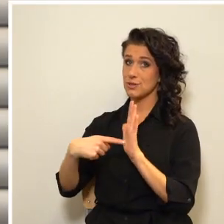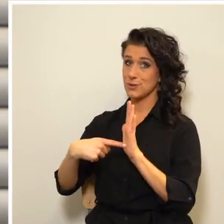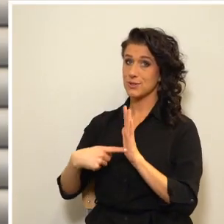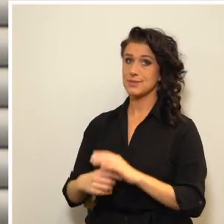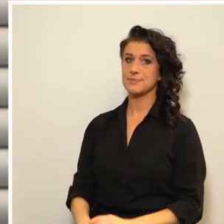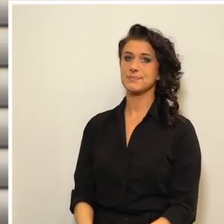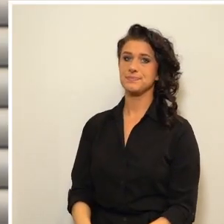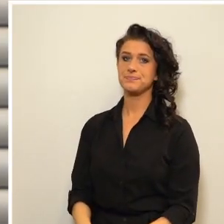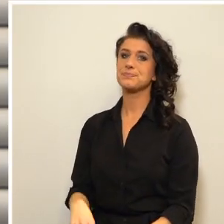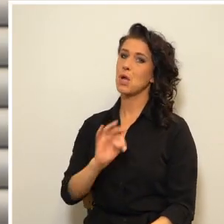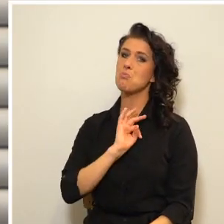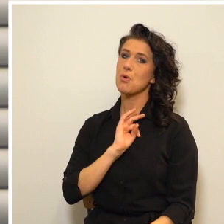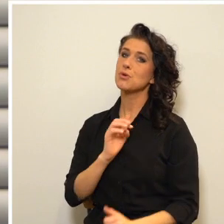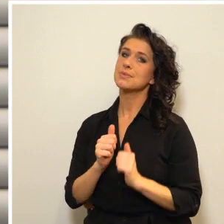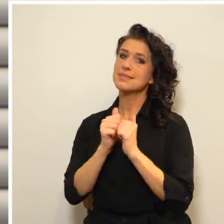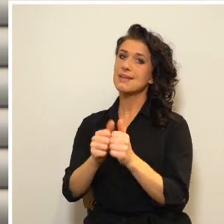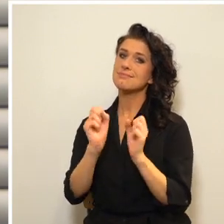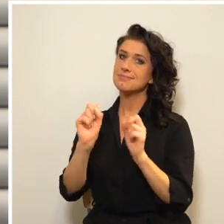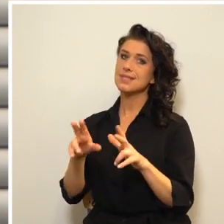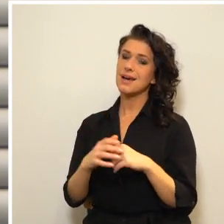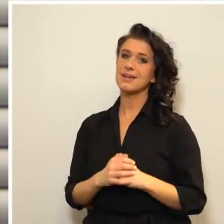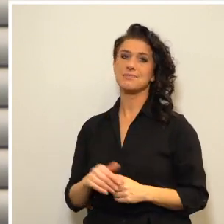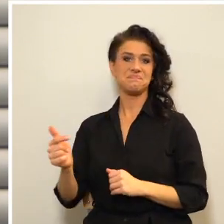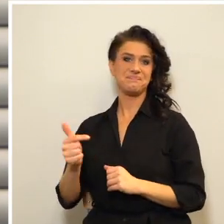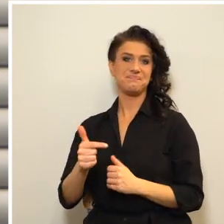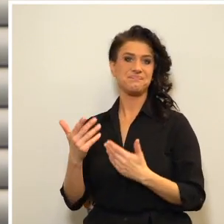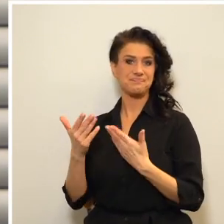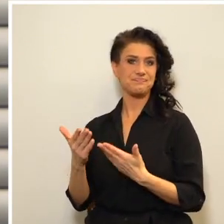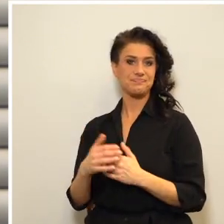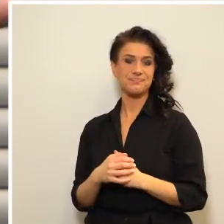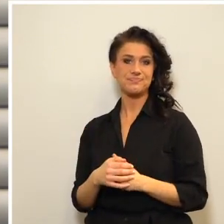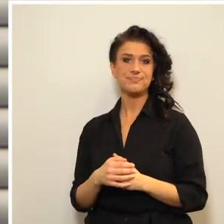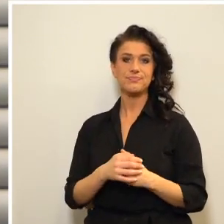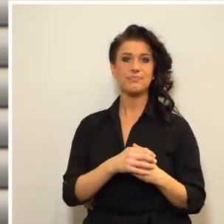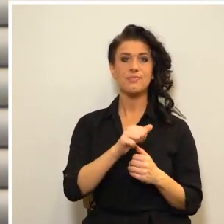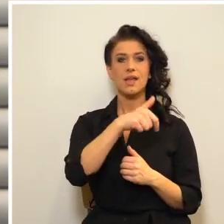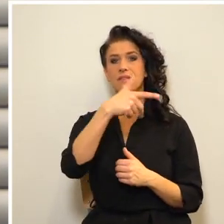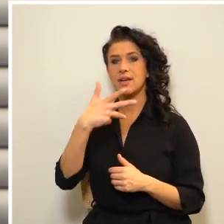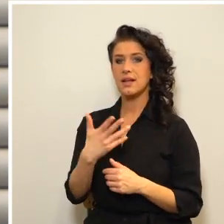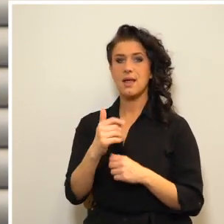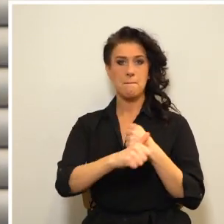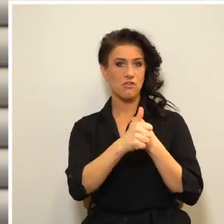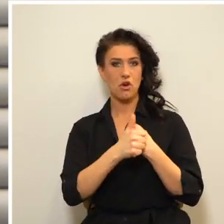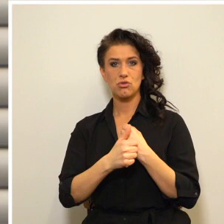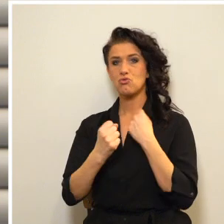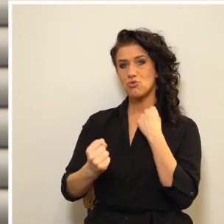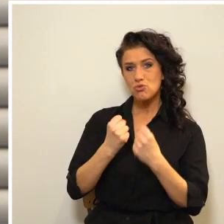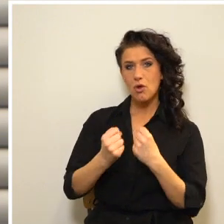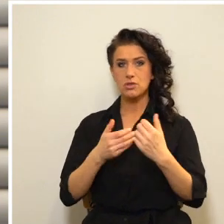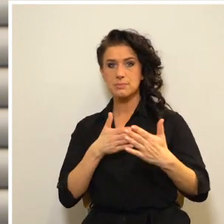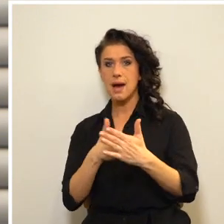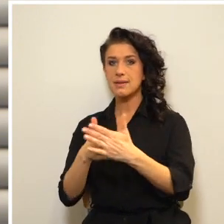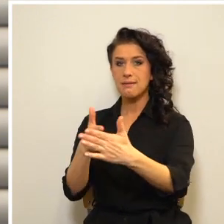Moim zdaniem tak mój syn też będzie trochę konieczność oprócz tych wszystkich powodów o których wspomnieliśmy trudności jest jeden też